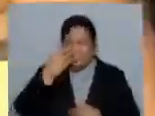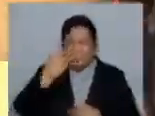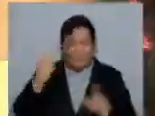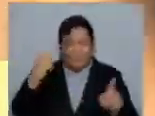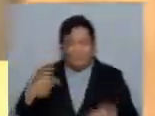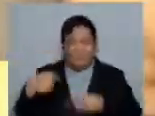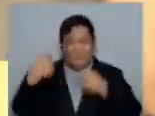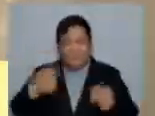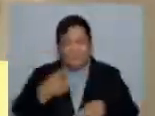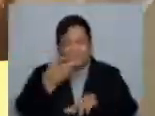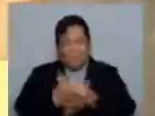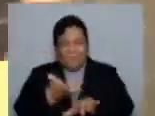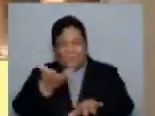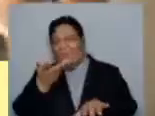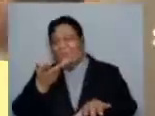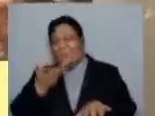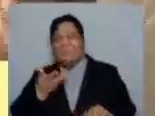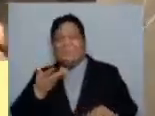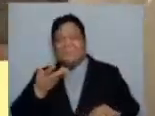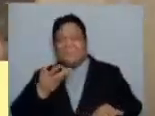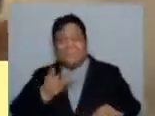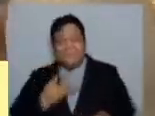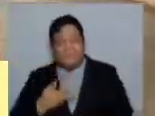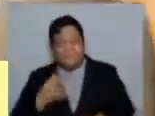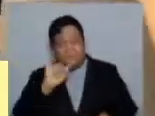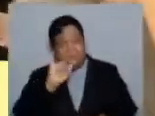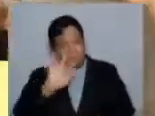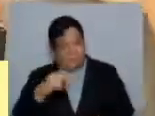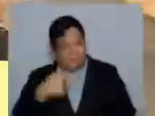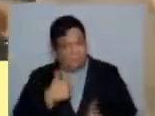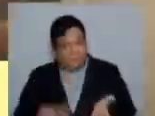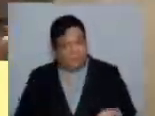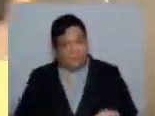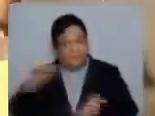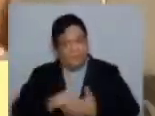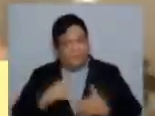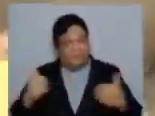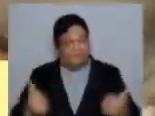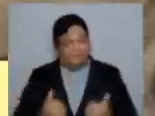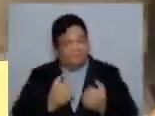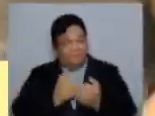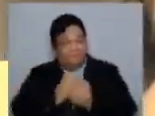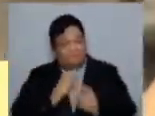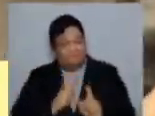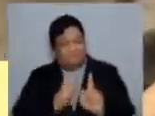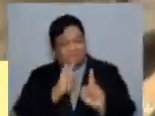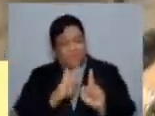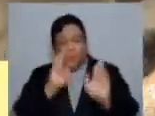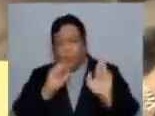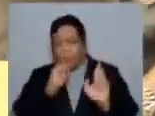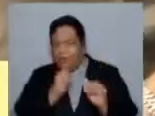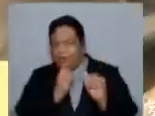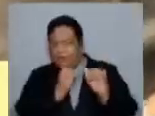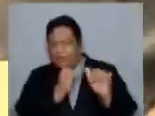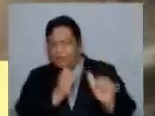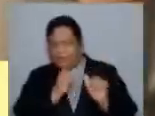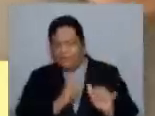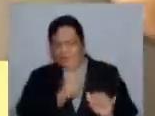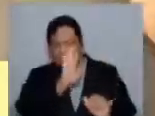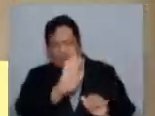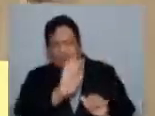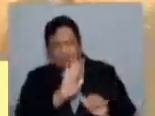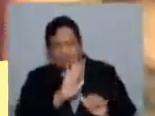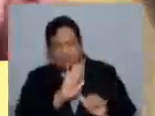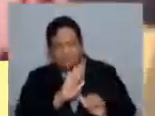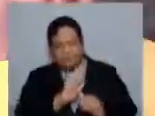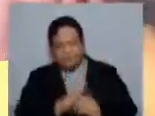iyong lokohin. Kung ako'y muling iibig, sana'y di maging katulad mo. Tulad mo